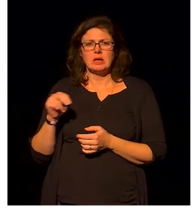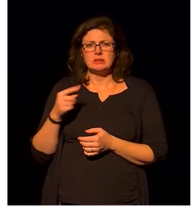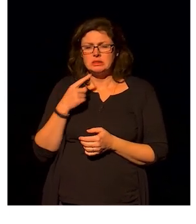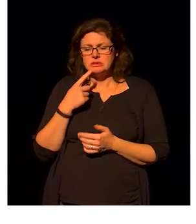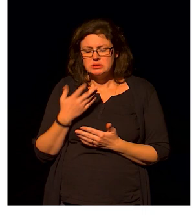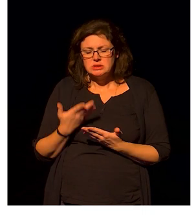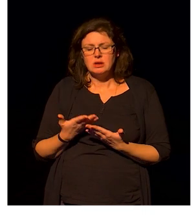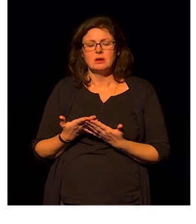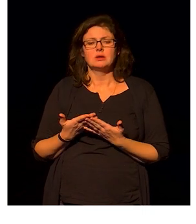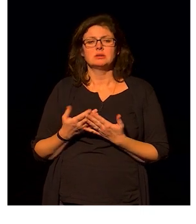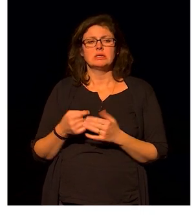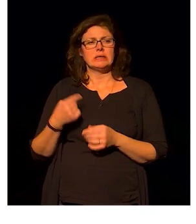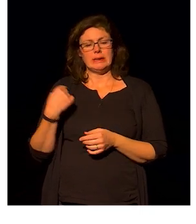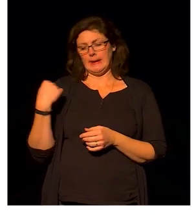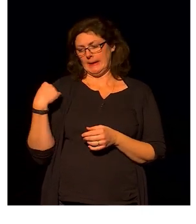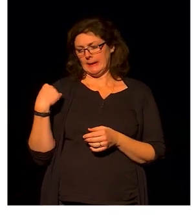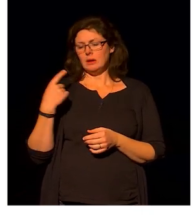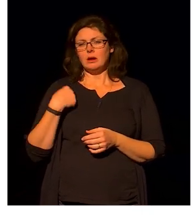gehabt